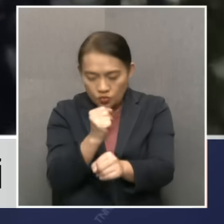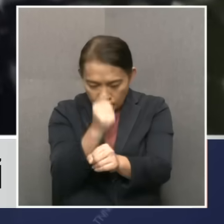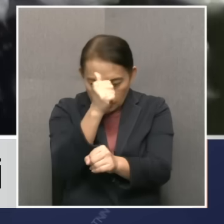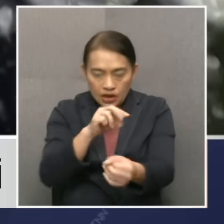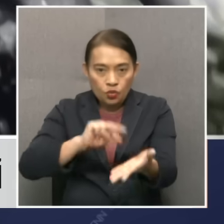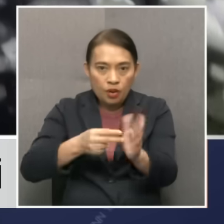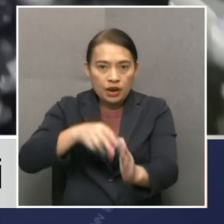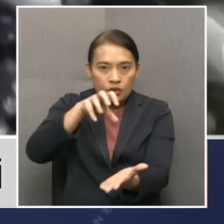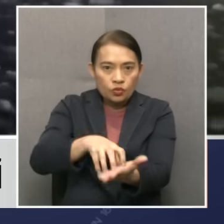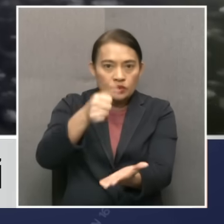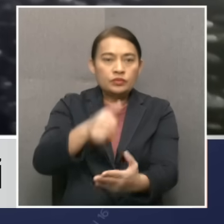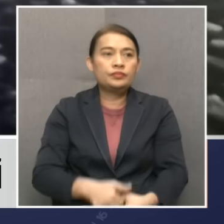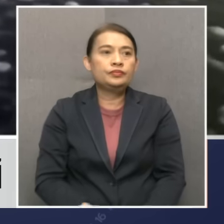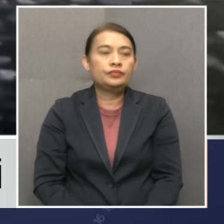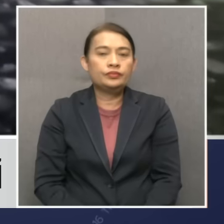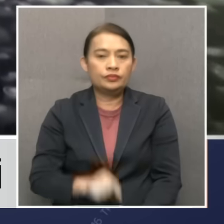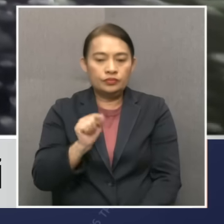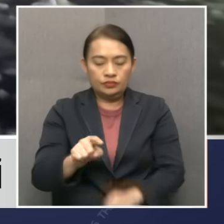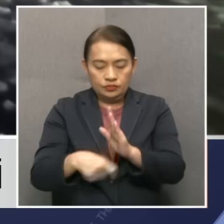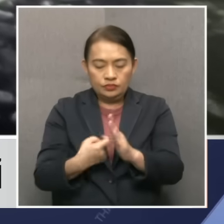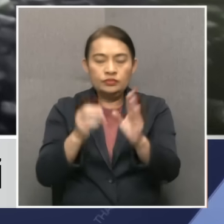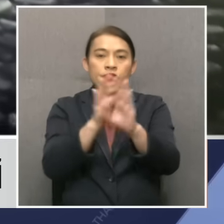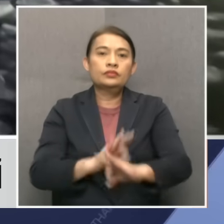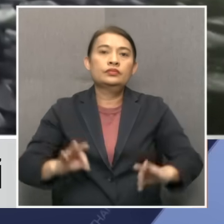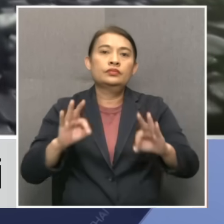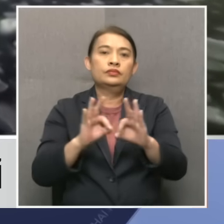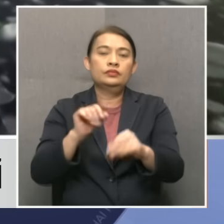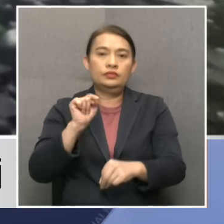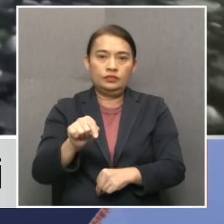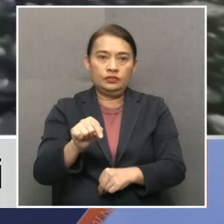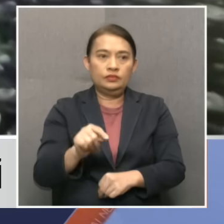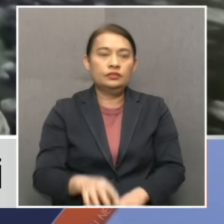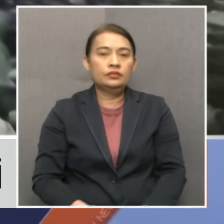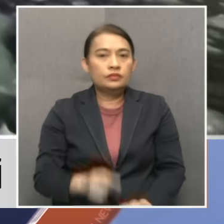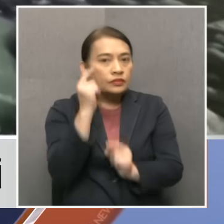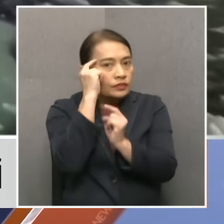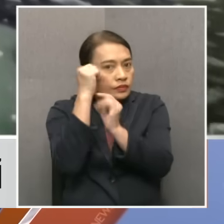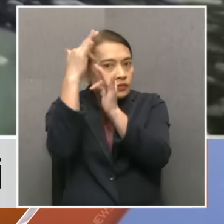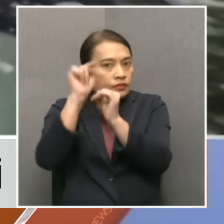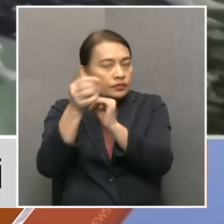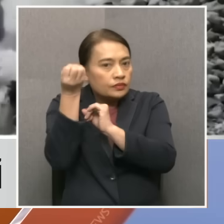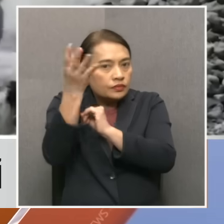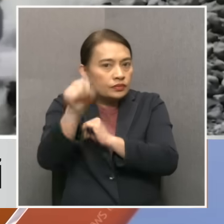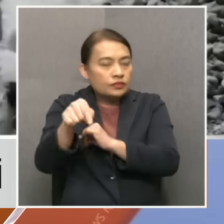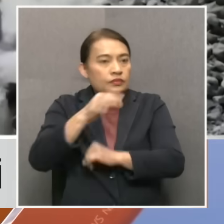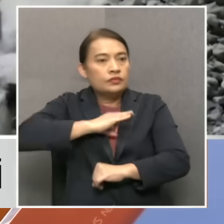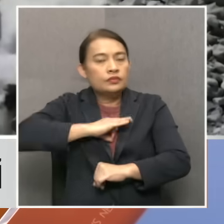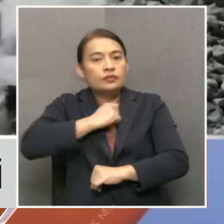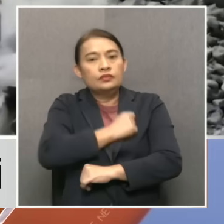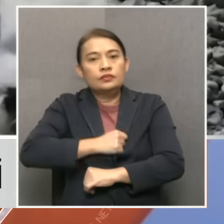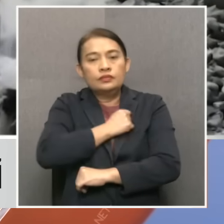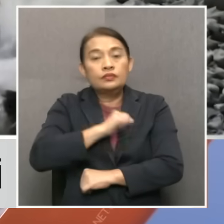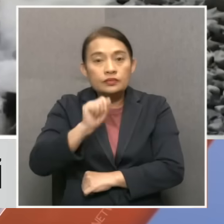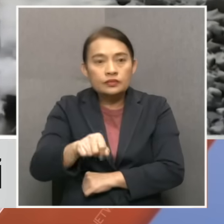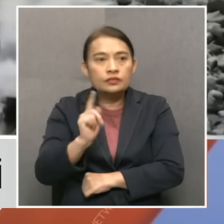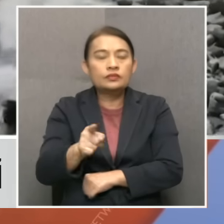ดีนะครับเพราะฉะนั้นตรงนี้จึงเป็นประเด็นหลักว่าเราก็ถ้าไปคาดหวังมากก็จะผิดหวังถูกไหมเพราะฉะนั้นเราอยู่ก